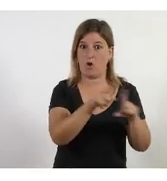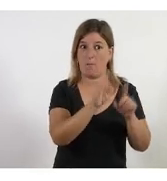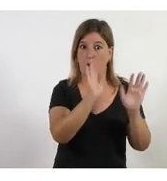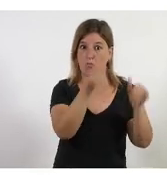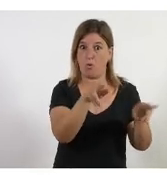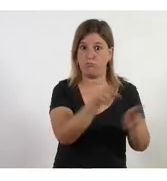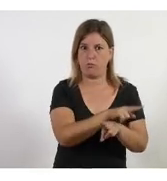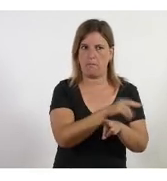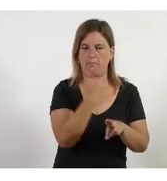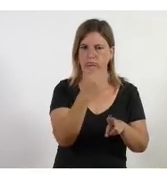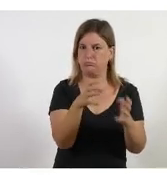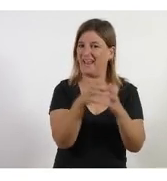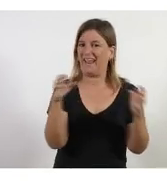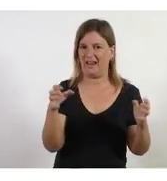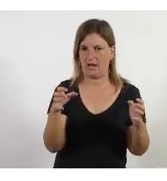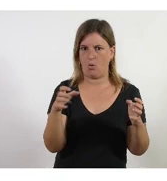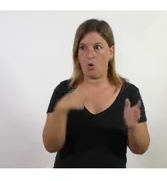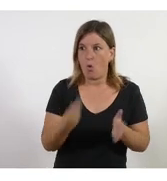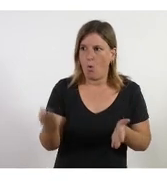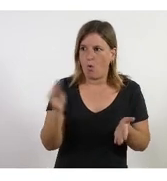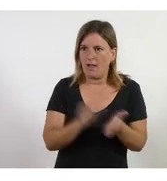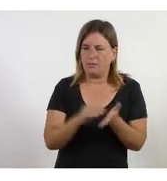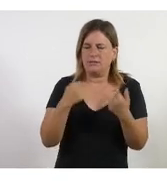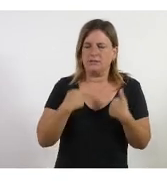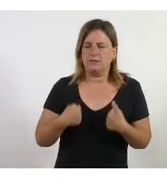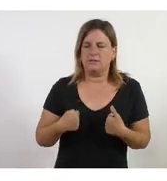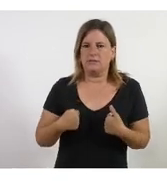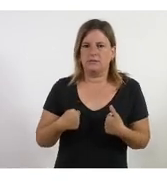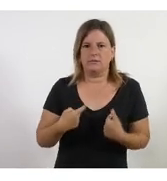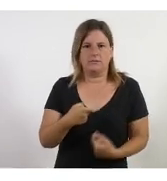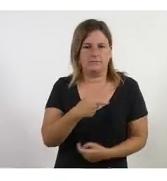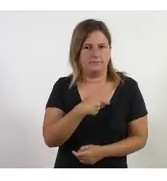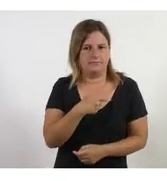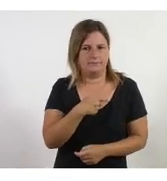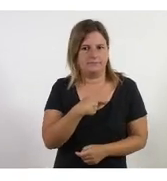I una altra vegada la mateixa sensació, no? De